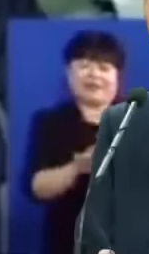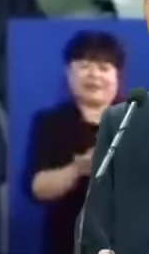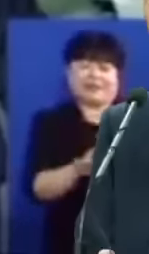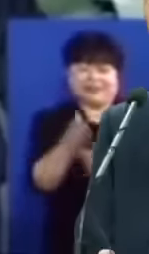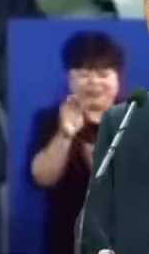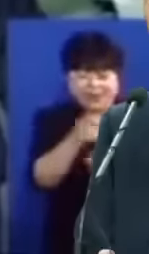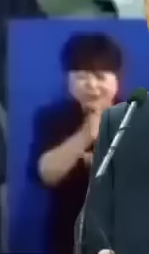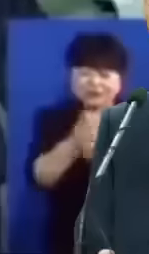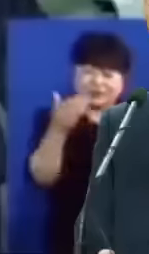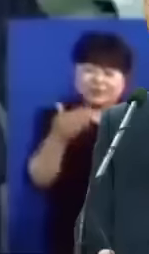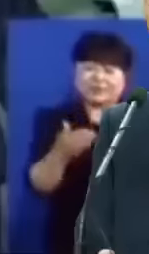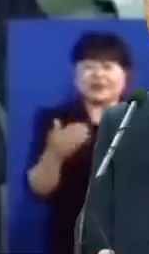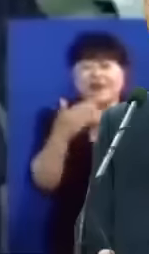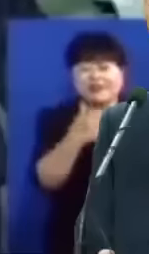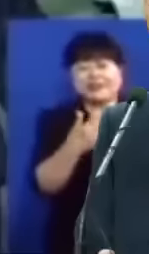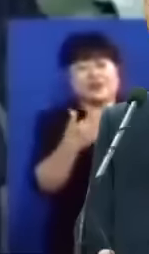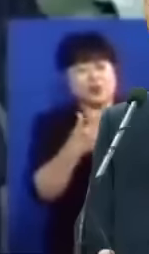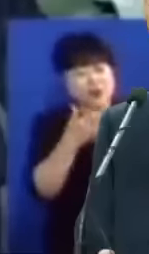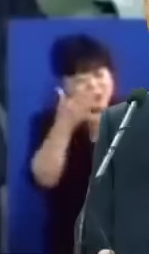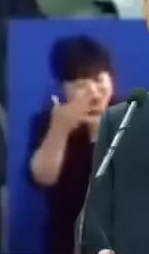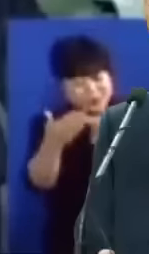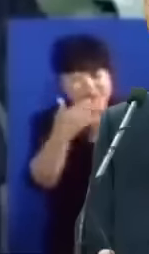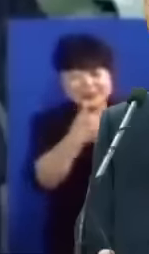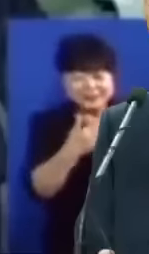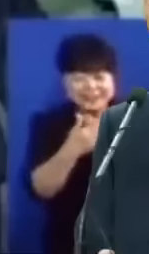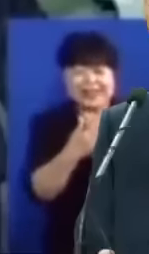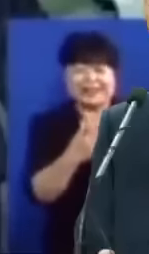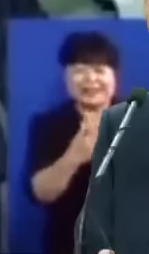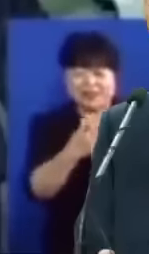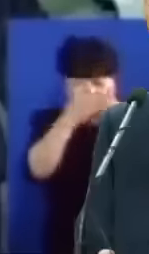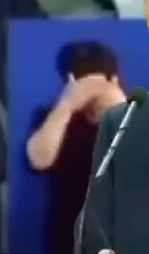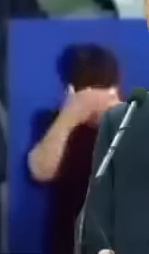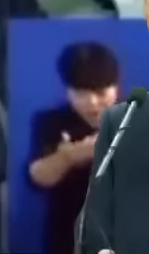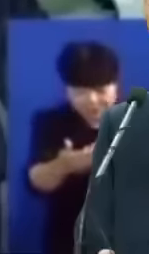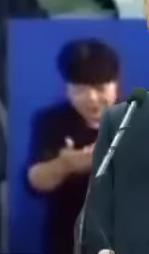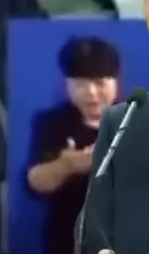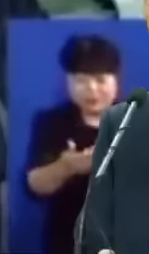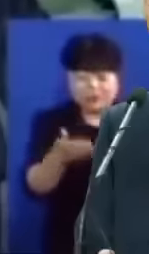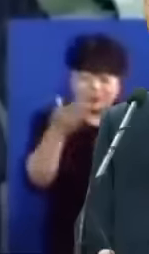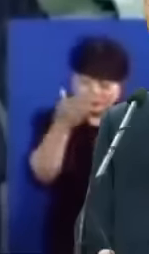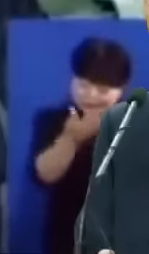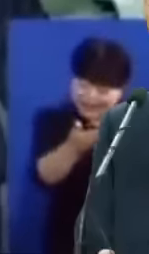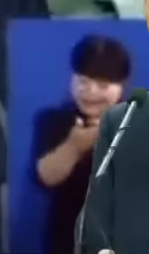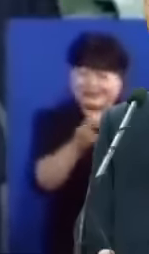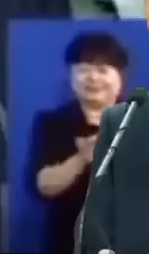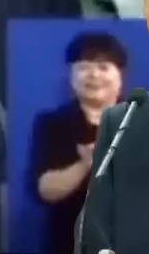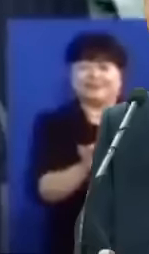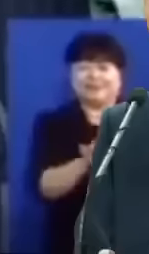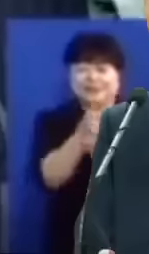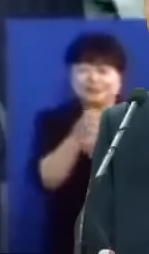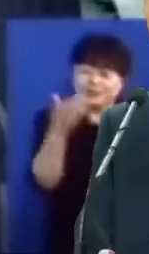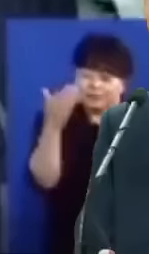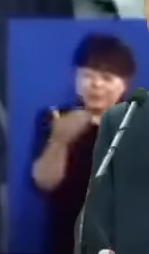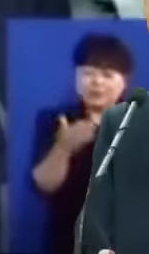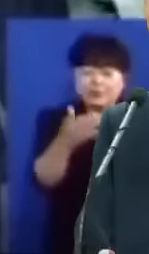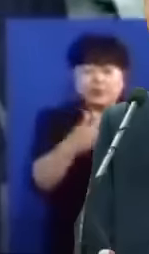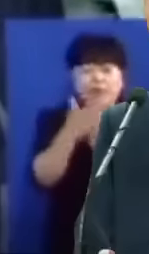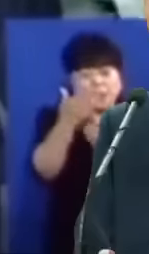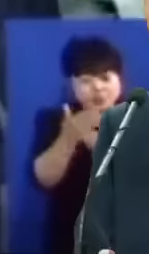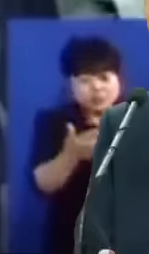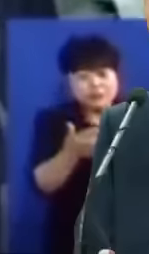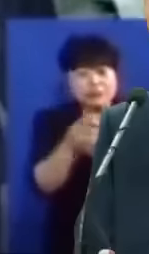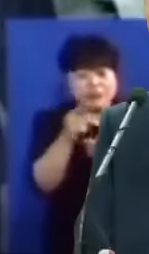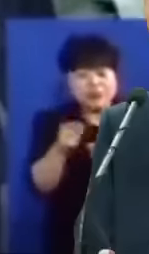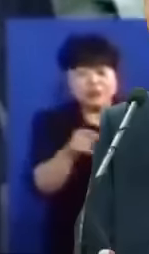그러나 주님은 은혜로 도와주신다. 은혜라는 것은 공짜로 값없이 주신다는 것입니다. 주님이 우리를 도와주시는